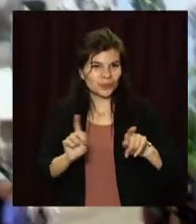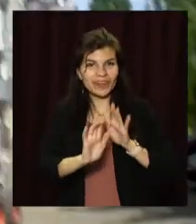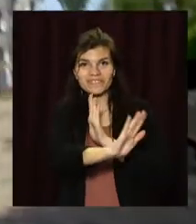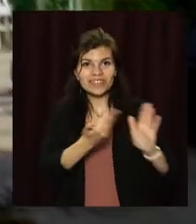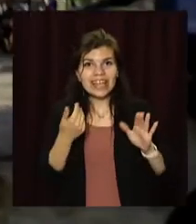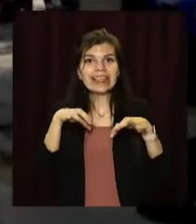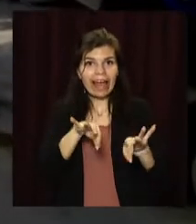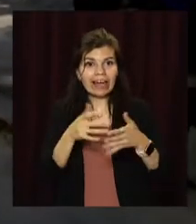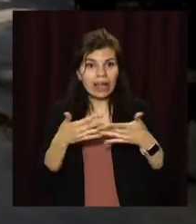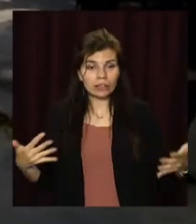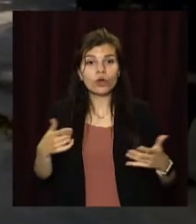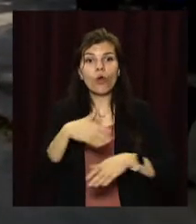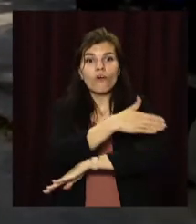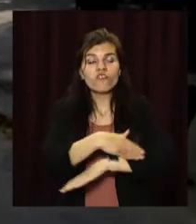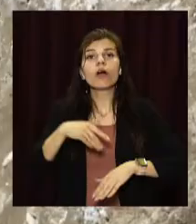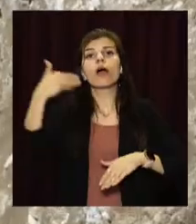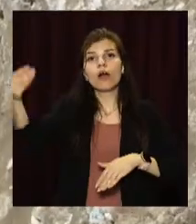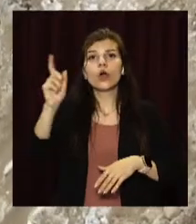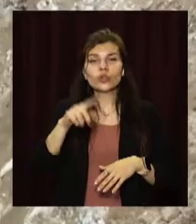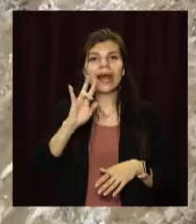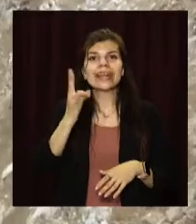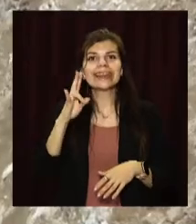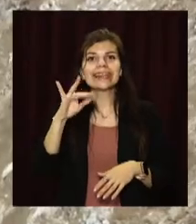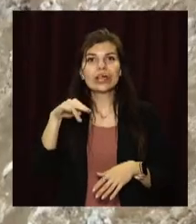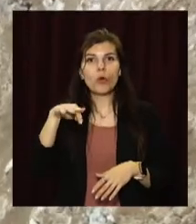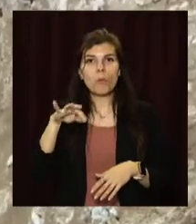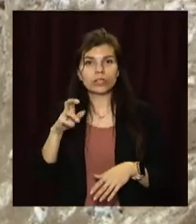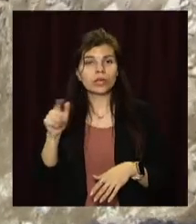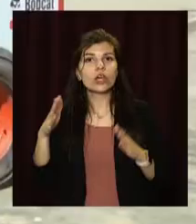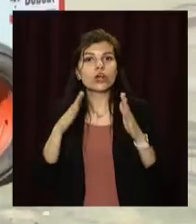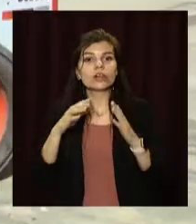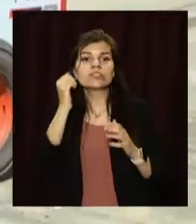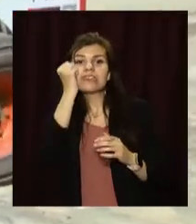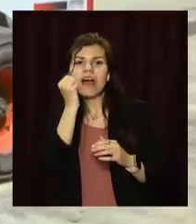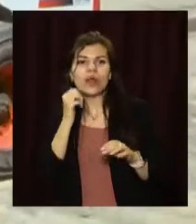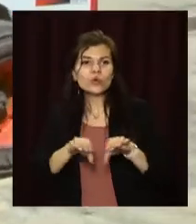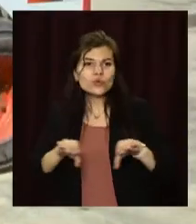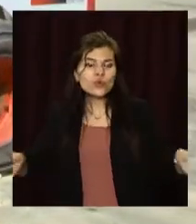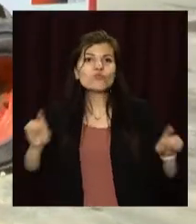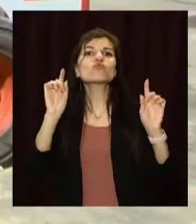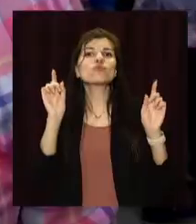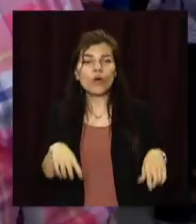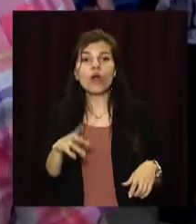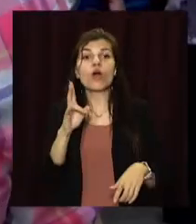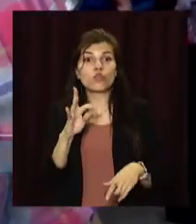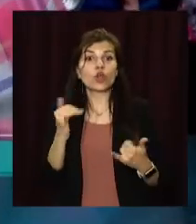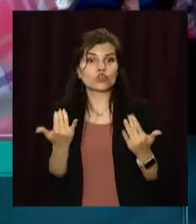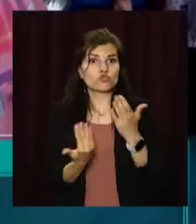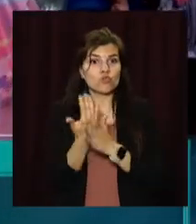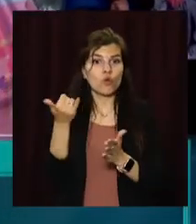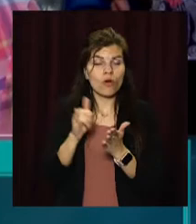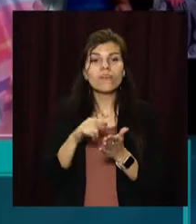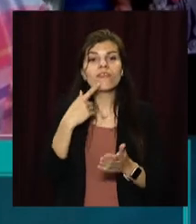виникла і в іншому дворі, що по вулиці Нікопольській. Там також були застарілі каналізаційні комунікації, але тепер вже нові. Коли начальниця